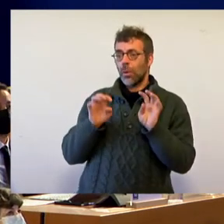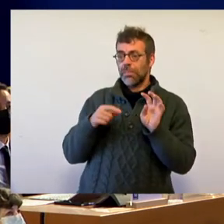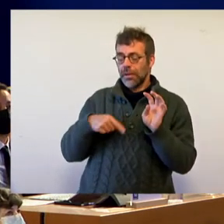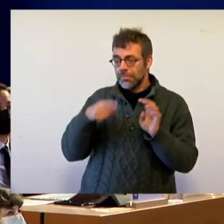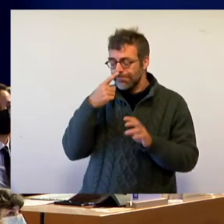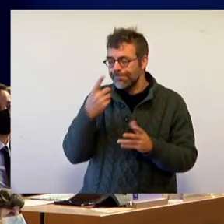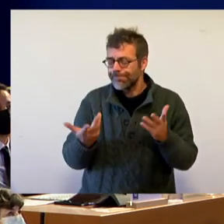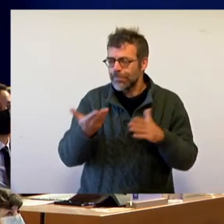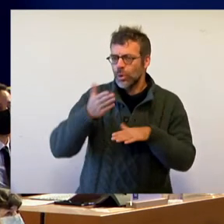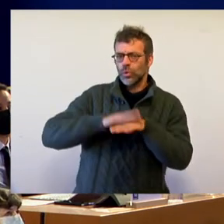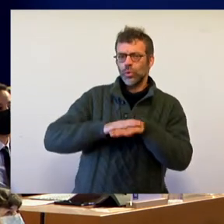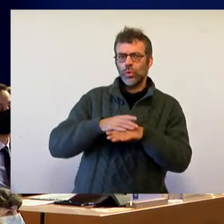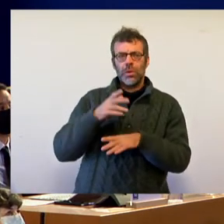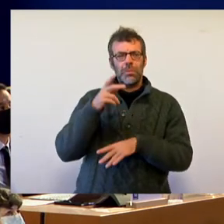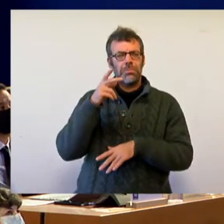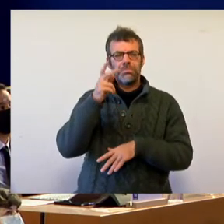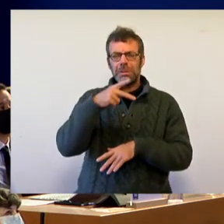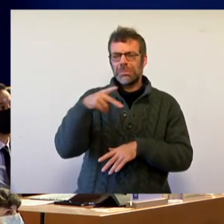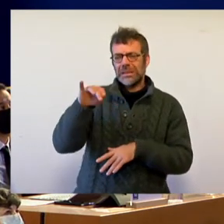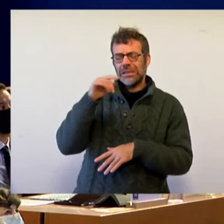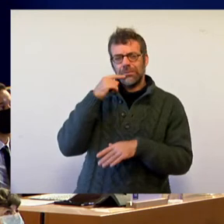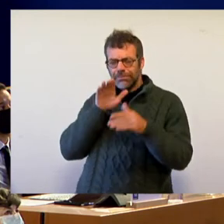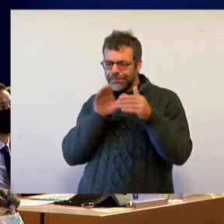des opérations de la PPI, on a quand même